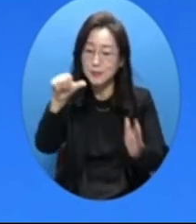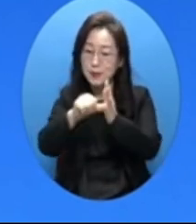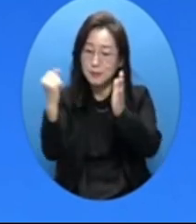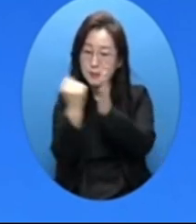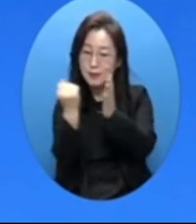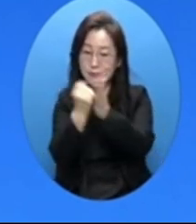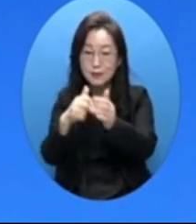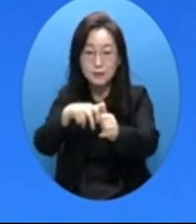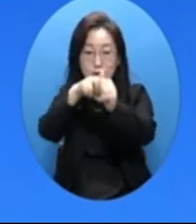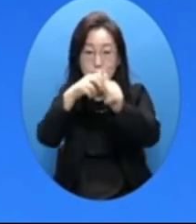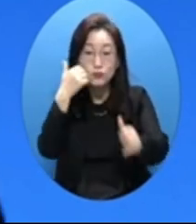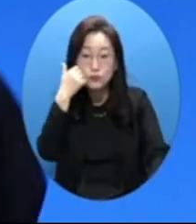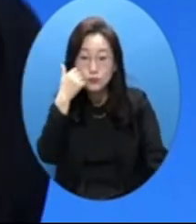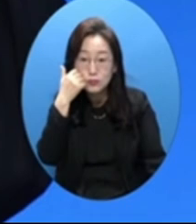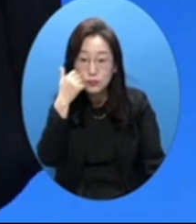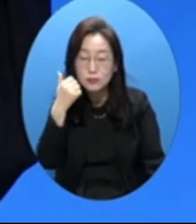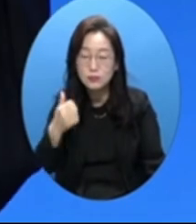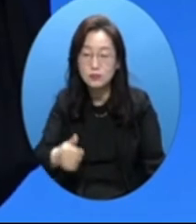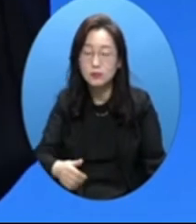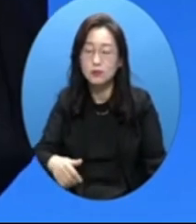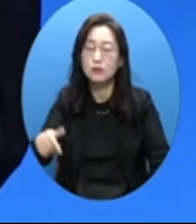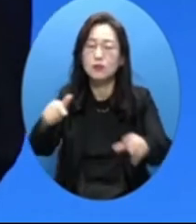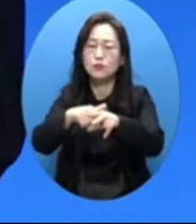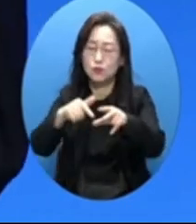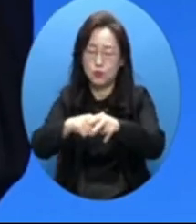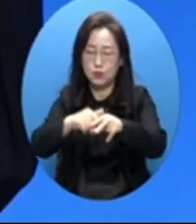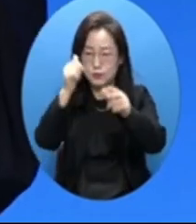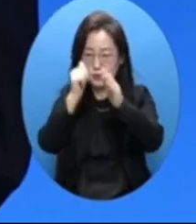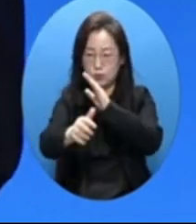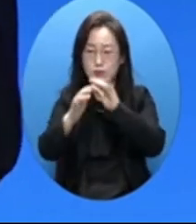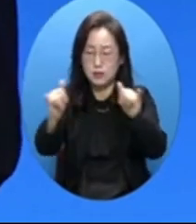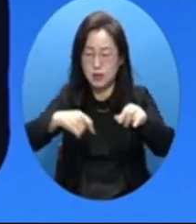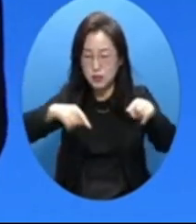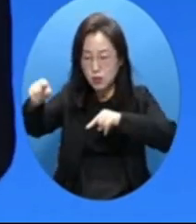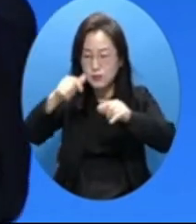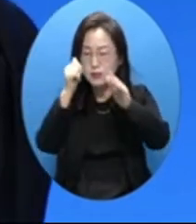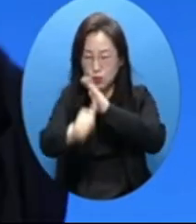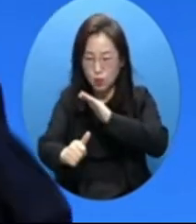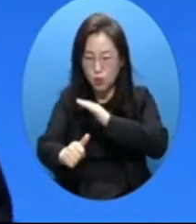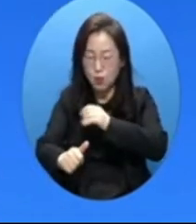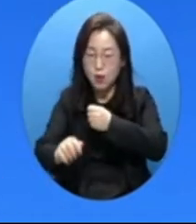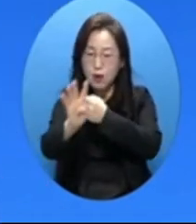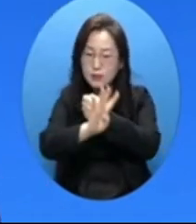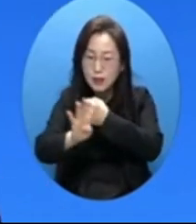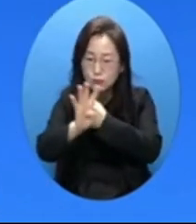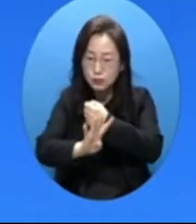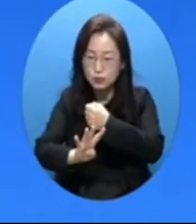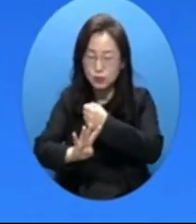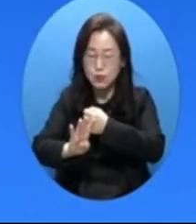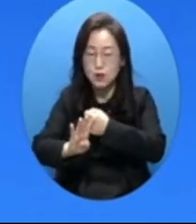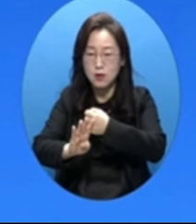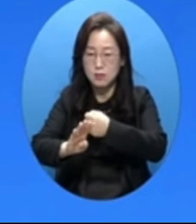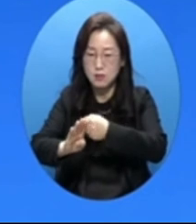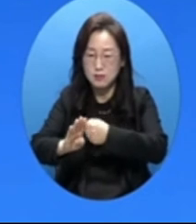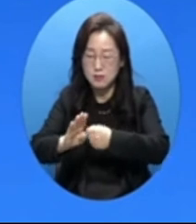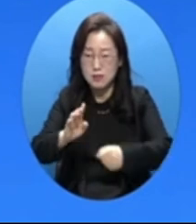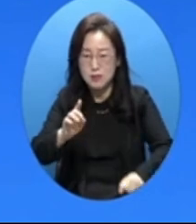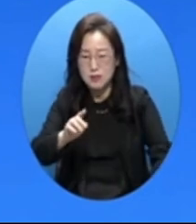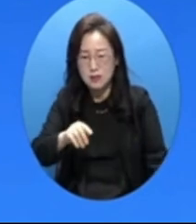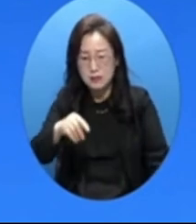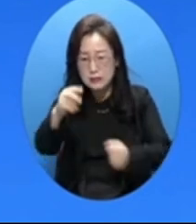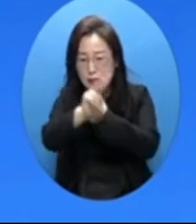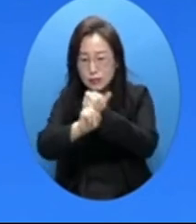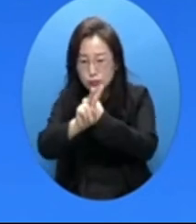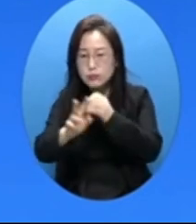누구입니까 당시 종교 지도자들 정치 지도자들 사두개인 바리새인들이었습니다 가장 배웠다는 사람들이